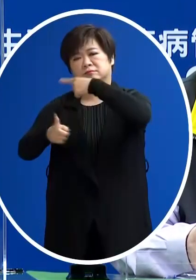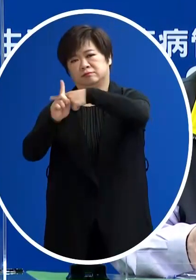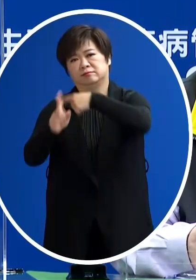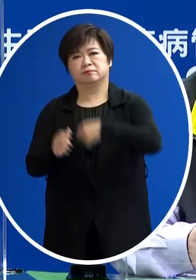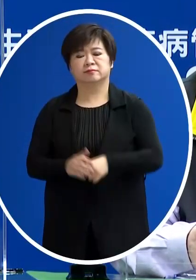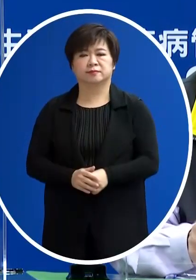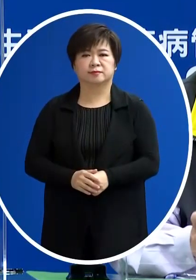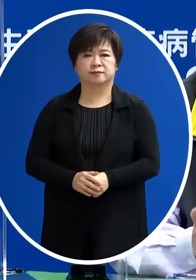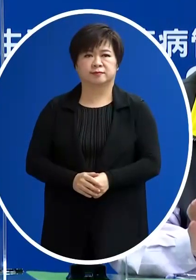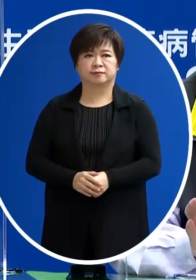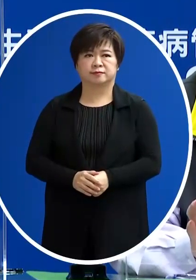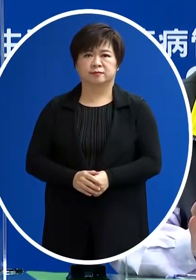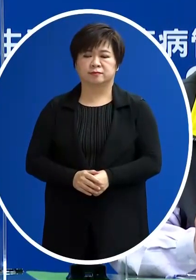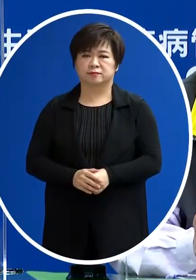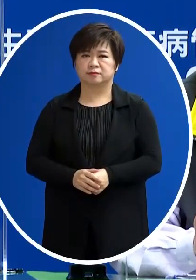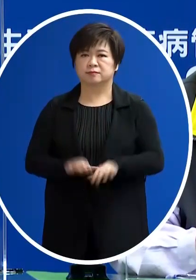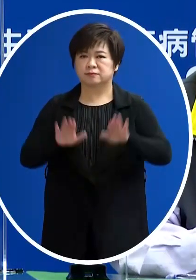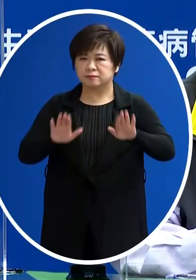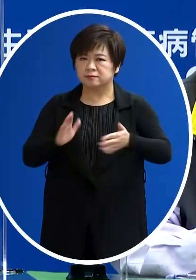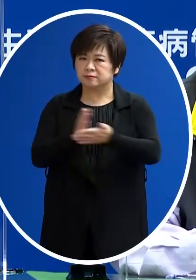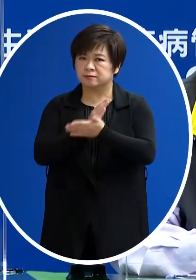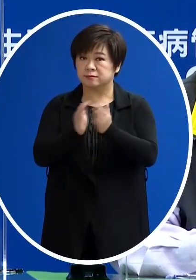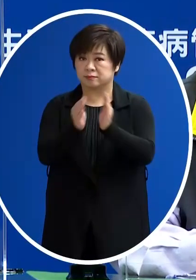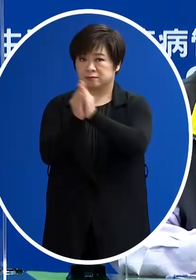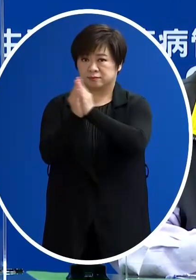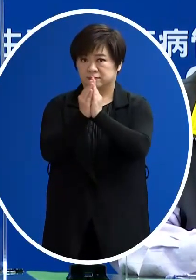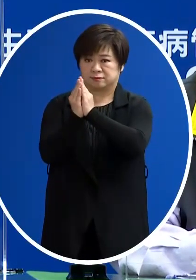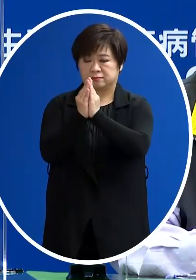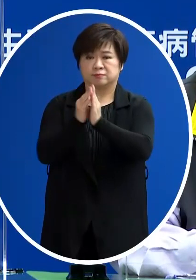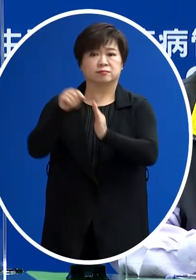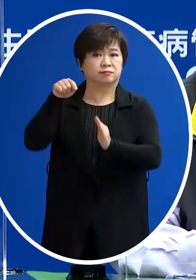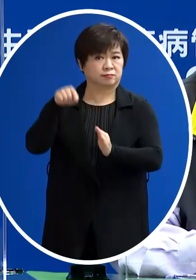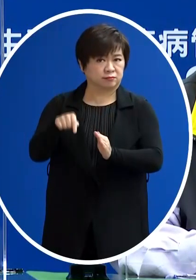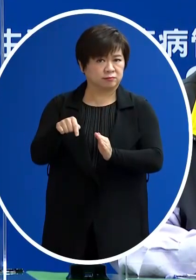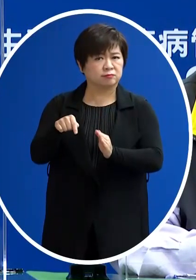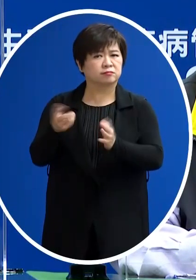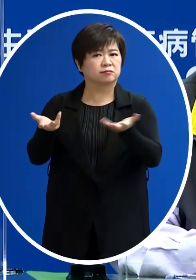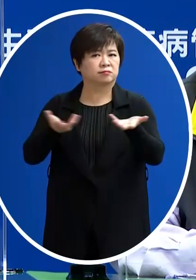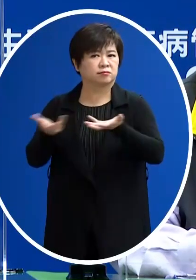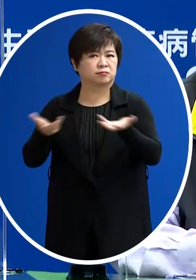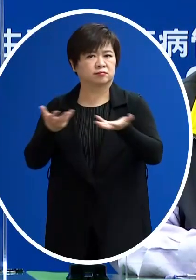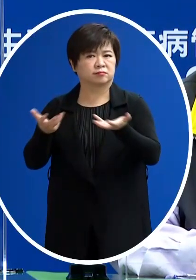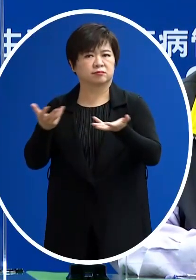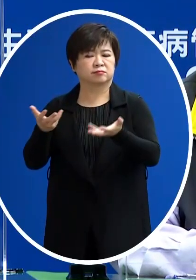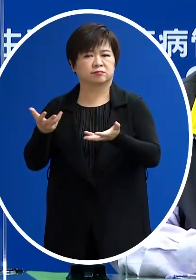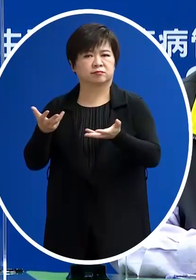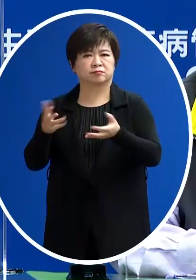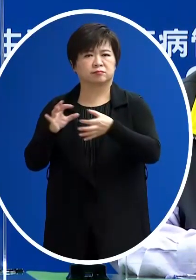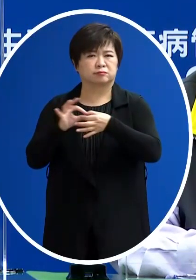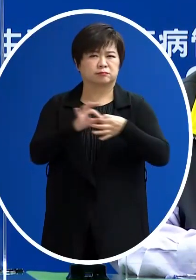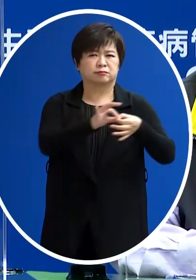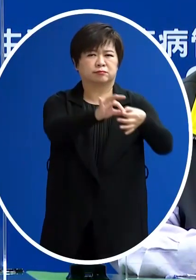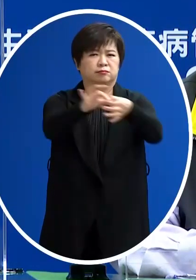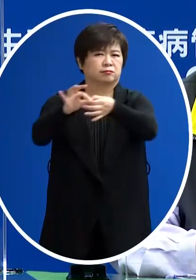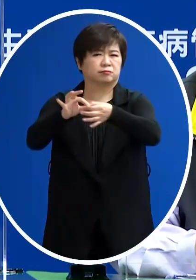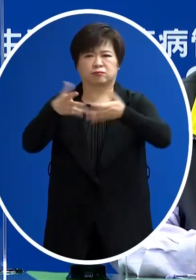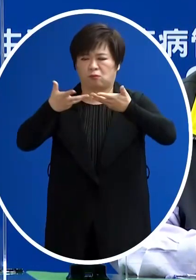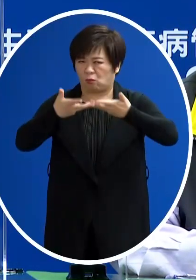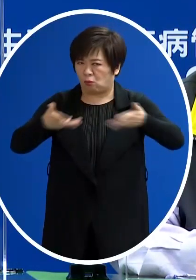那整体来看在桃园这个案例事实上是牵涉到了蛮多的一